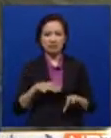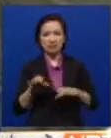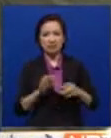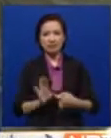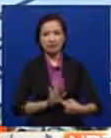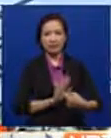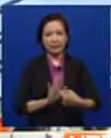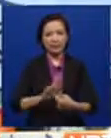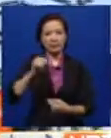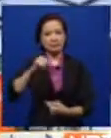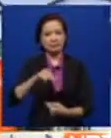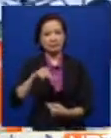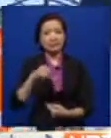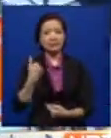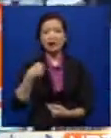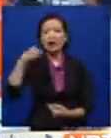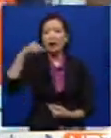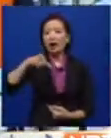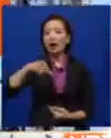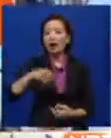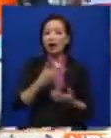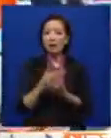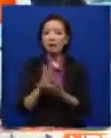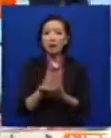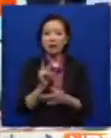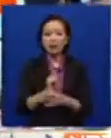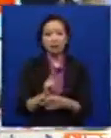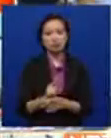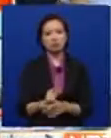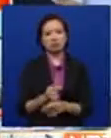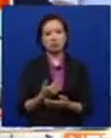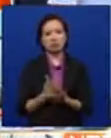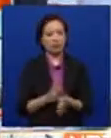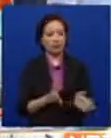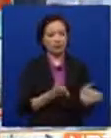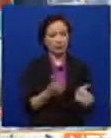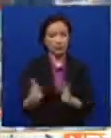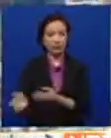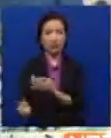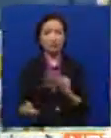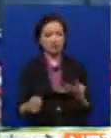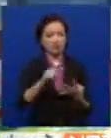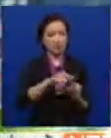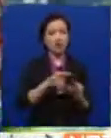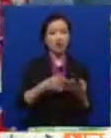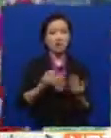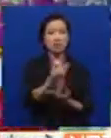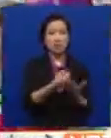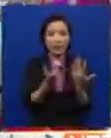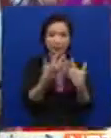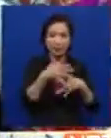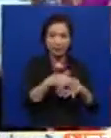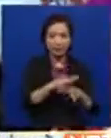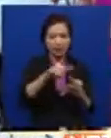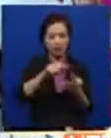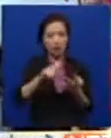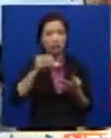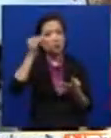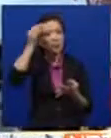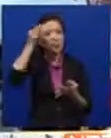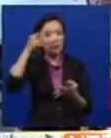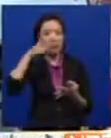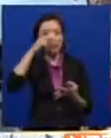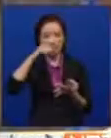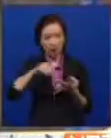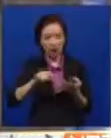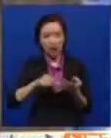งอีกมากมายโดยภายในงานจะแบ่งเป็นพื้นที่4โซนคือโซนศิลปะร่วมสมัยโซนศิลปะภูมิปัญญาไทยโซน